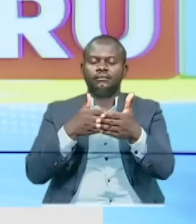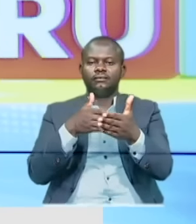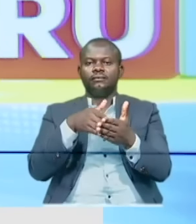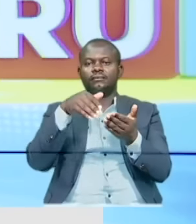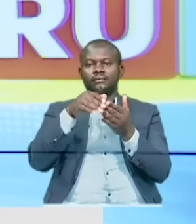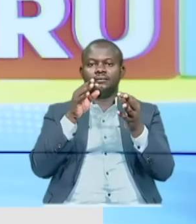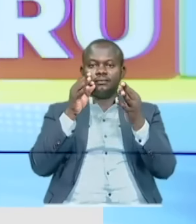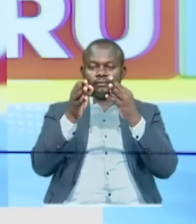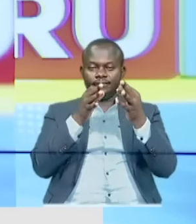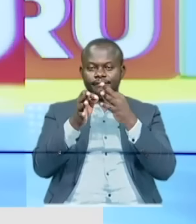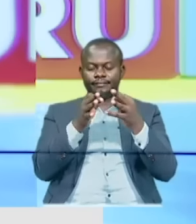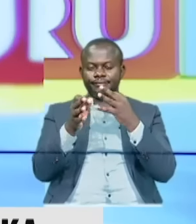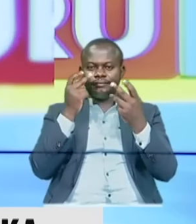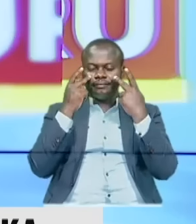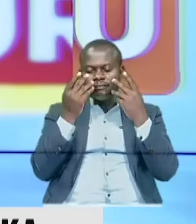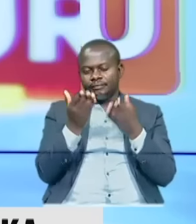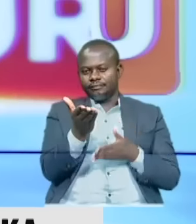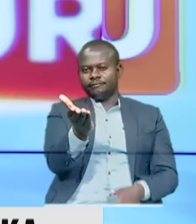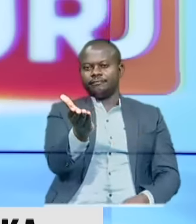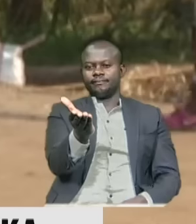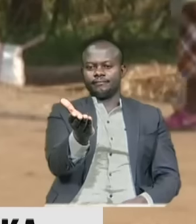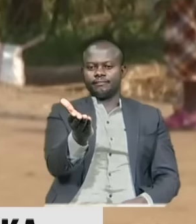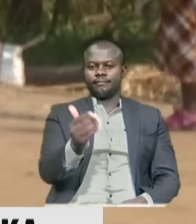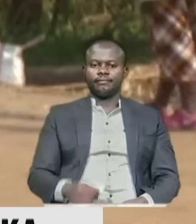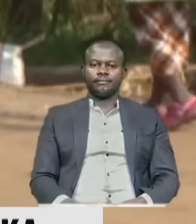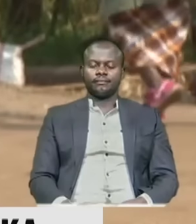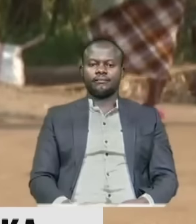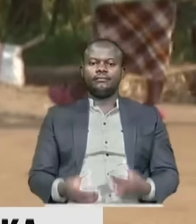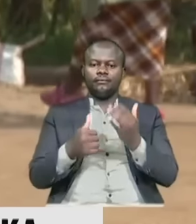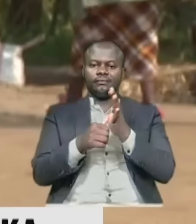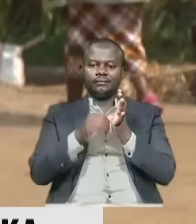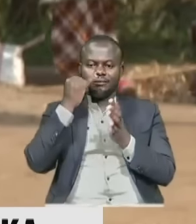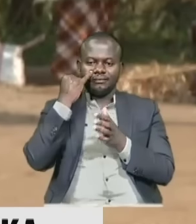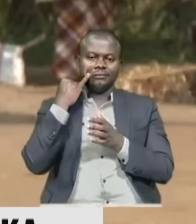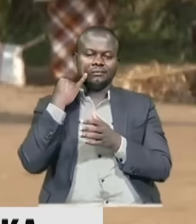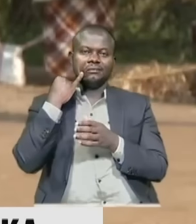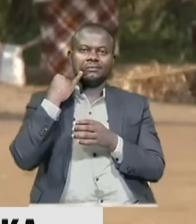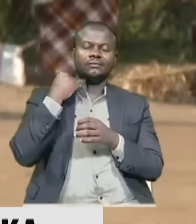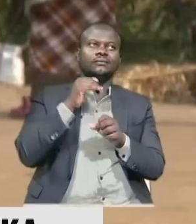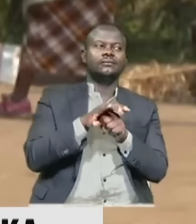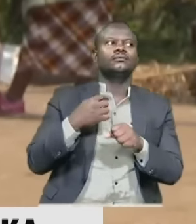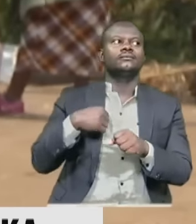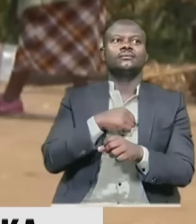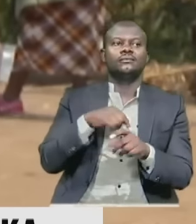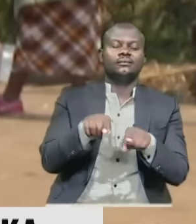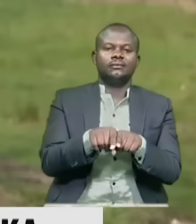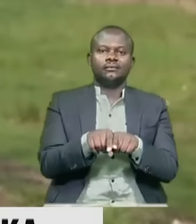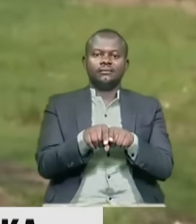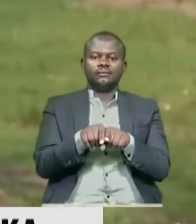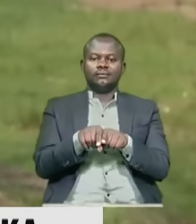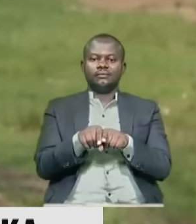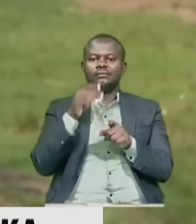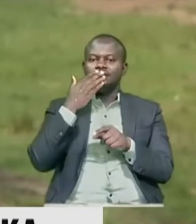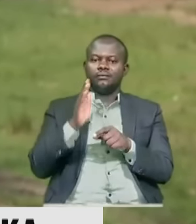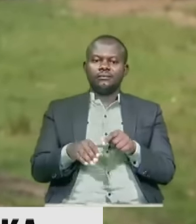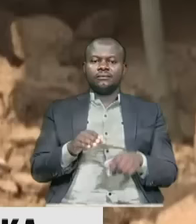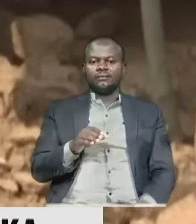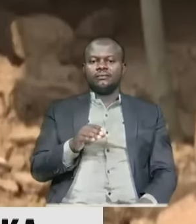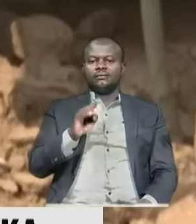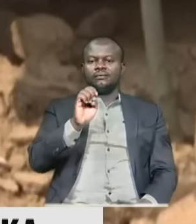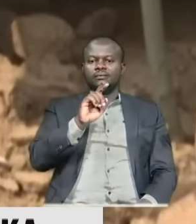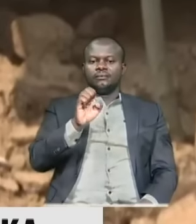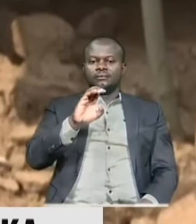irambuye turagezwaho na mugenzi wacu Uwamahoro Jeanne. Ubu nk'ubu ni ikibazo gikomeye cyane, tumeze nk'abantu bari mu giti nk'inyoni. Twizera Imana